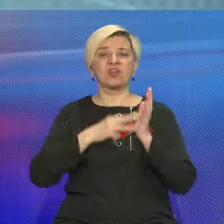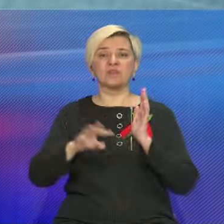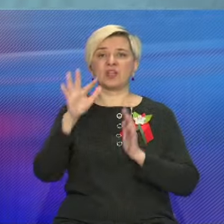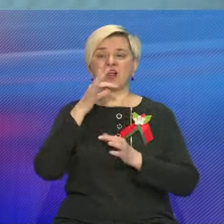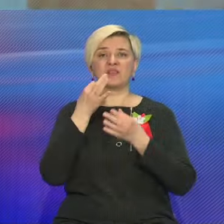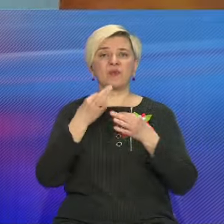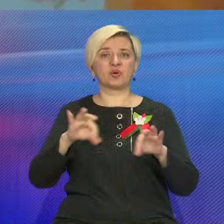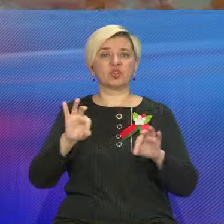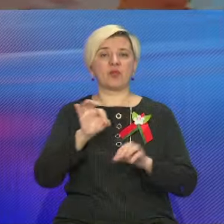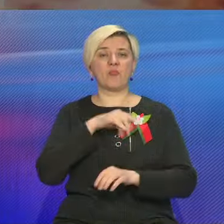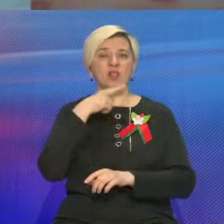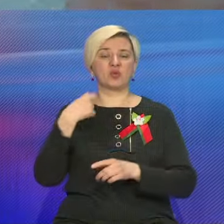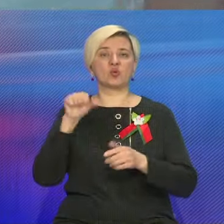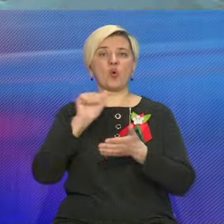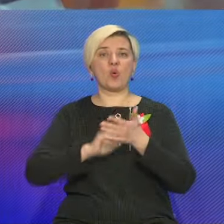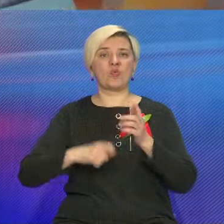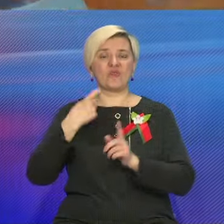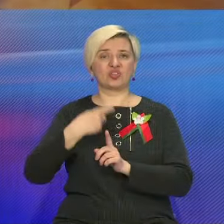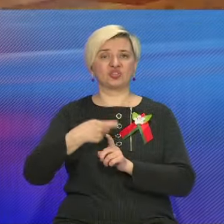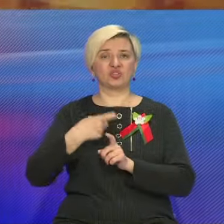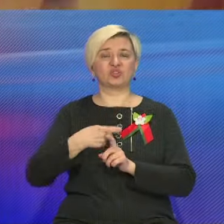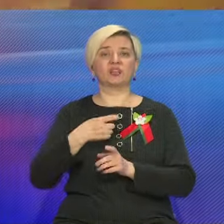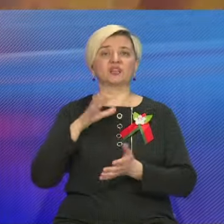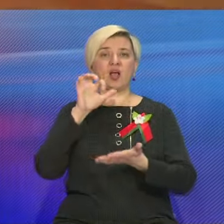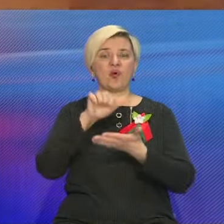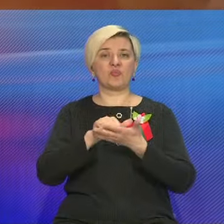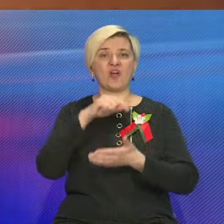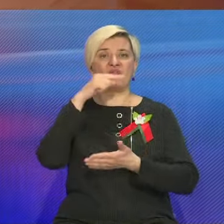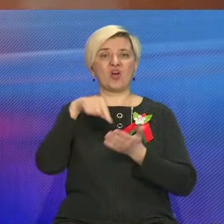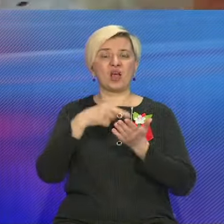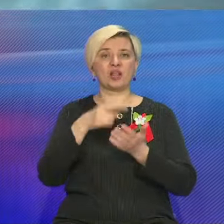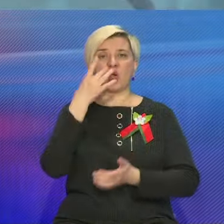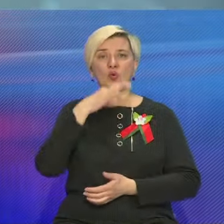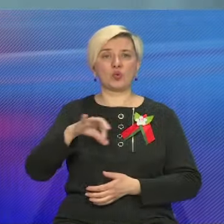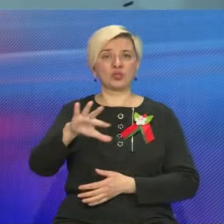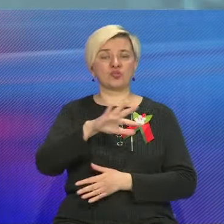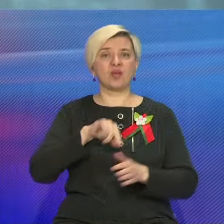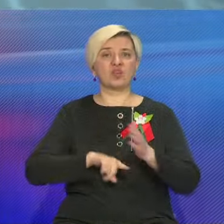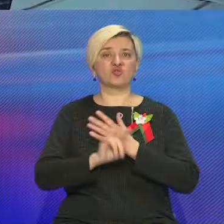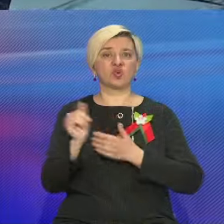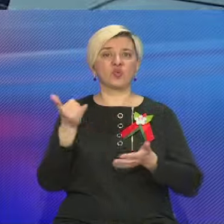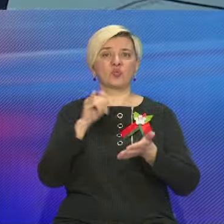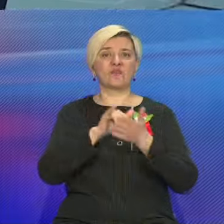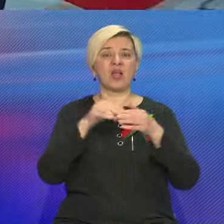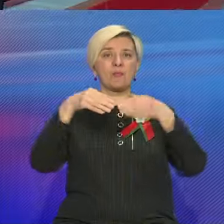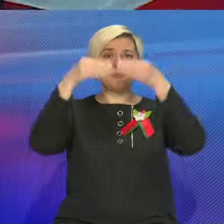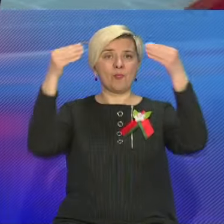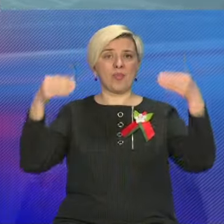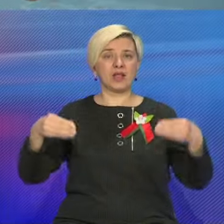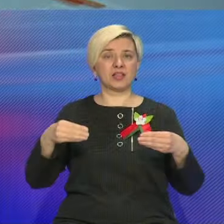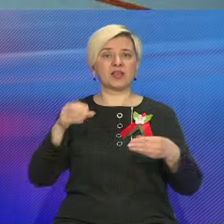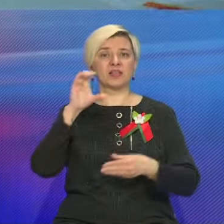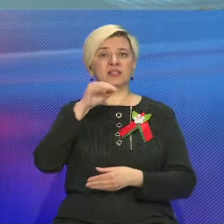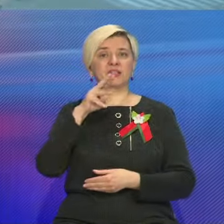80-годзя вызвалення Беларусі ад нямецка-фашысцкіх захопнікаў у гарадах Гродзеншчыны пачалі ўстанаўліваць білборды, банеры або